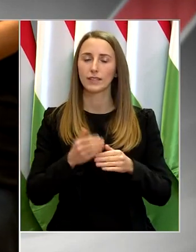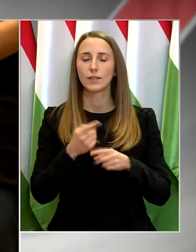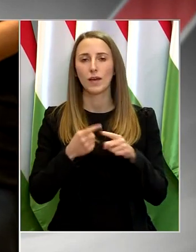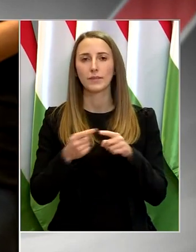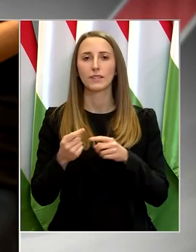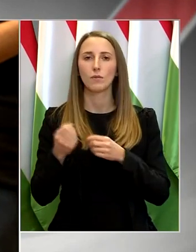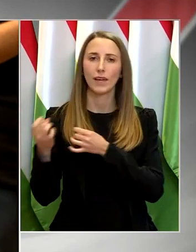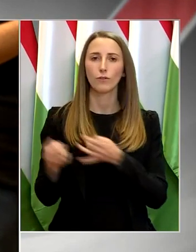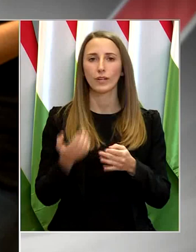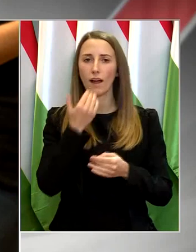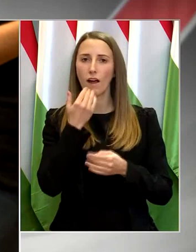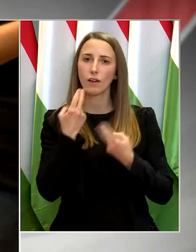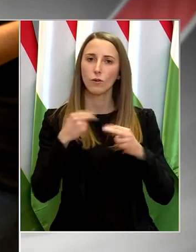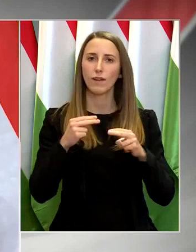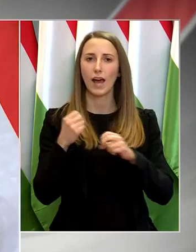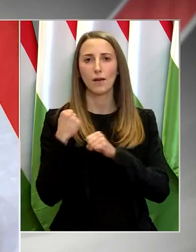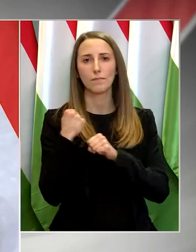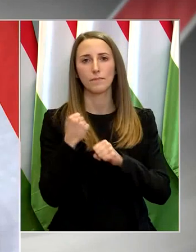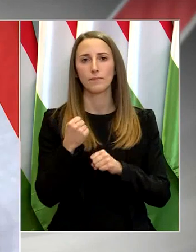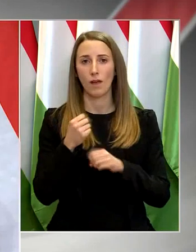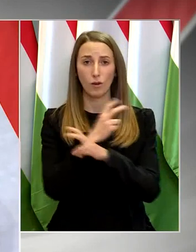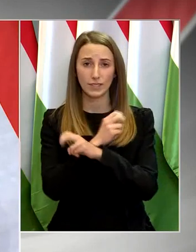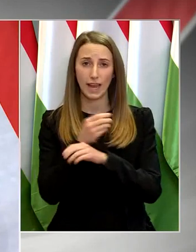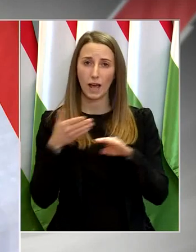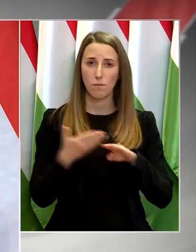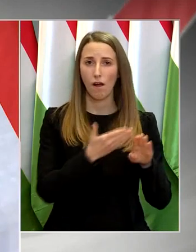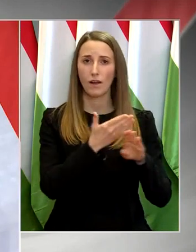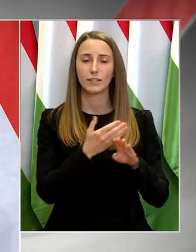elérte, hanem meg is haladta a válság előtti szintet.